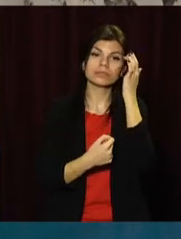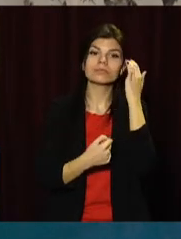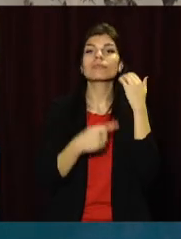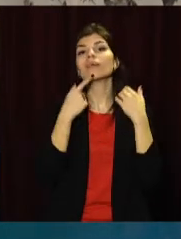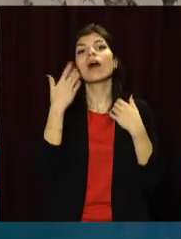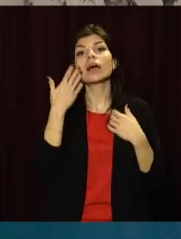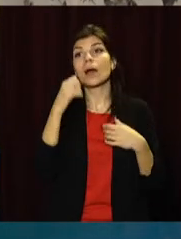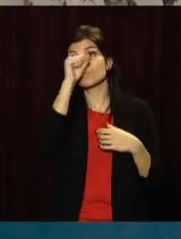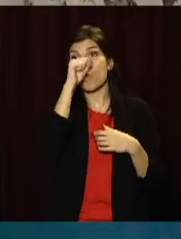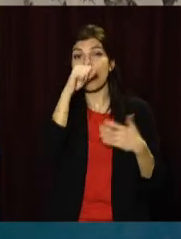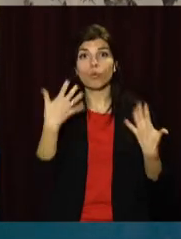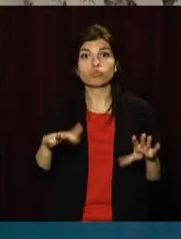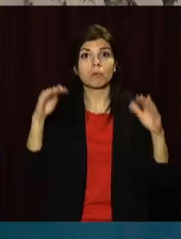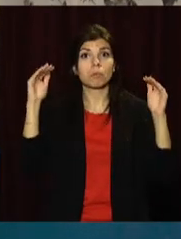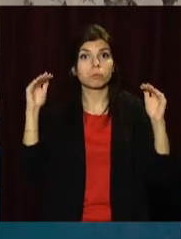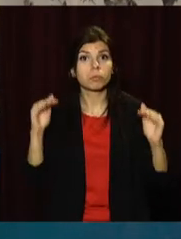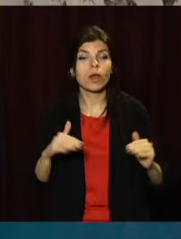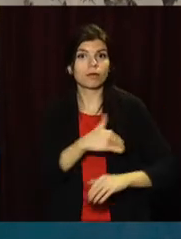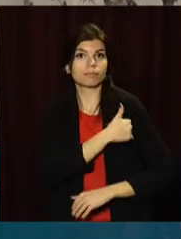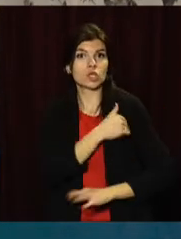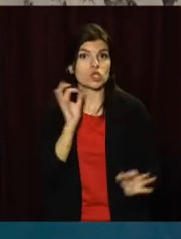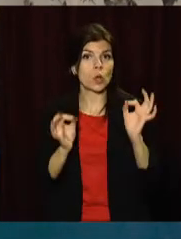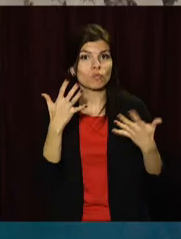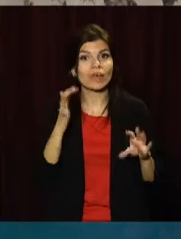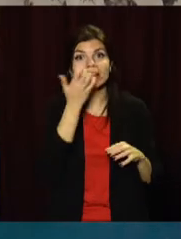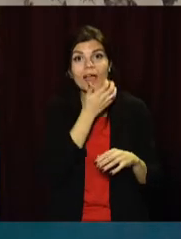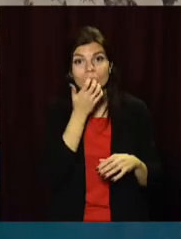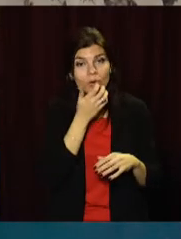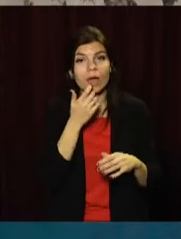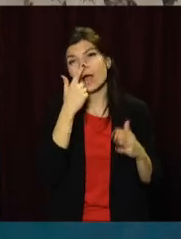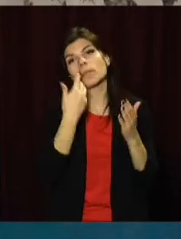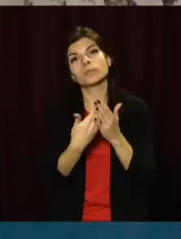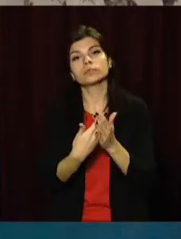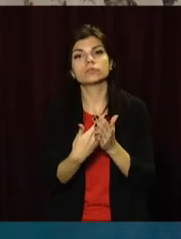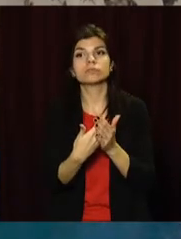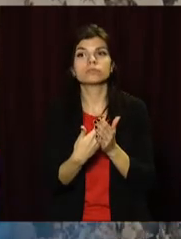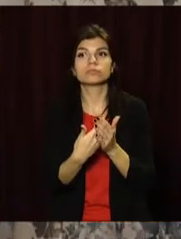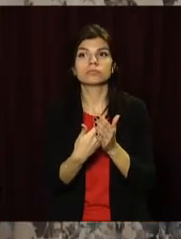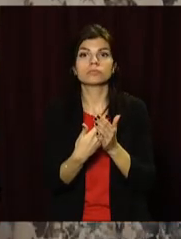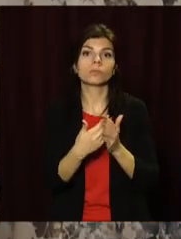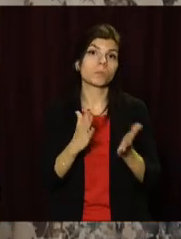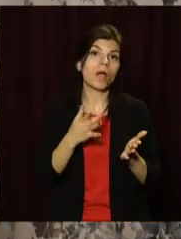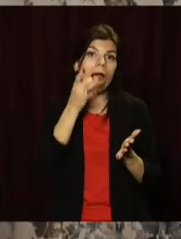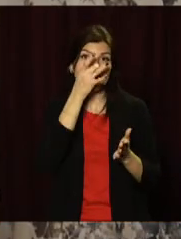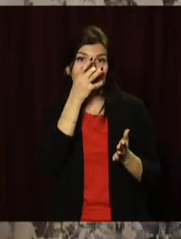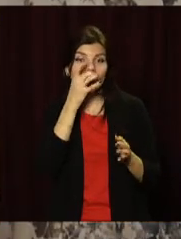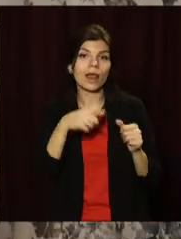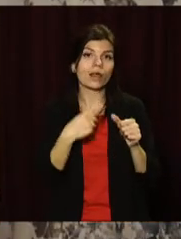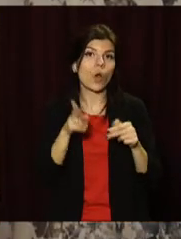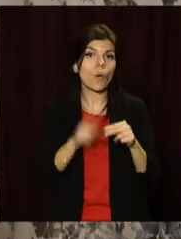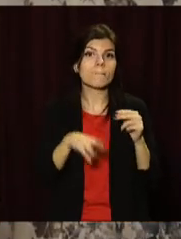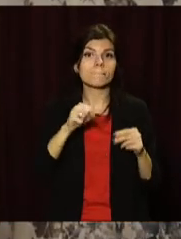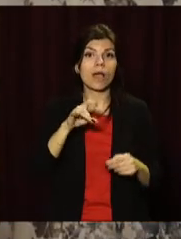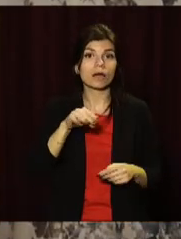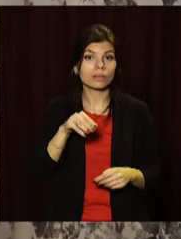спав, вже достатньо тепло. Приблизительно це буде апрель или конец марта,